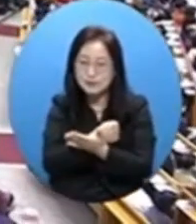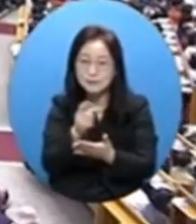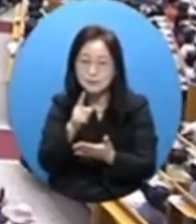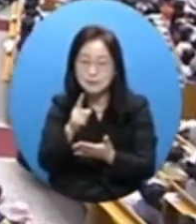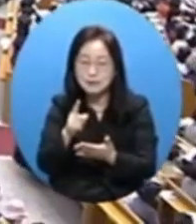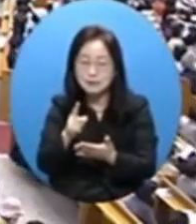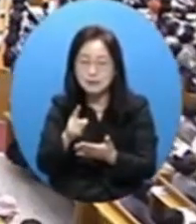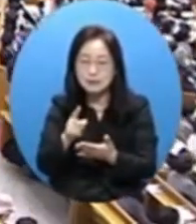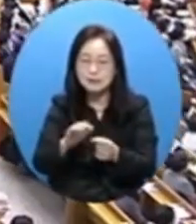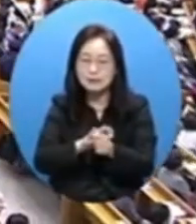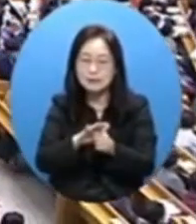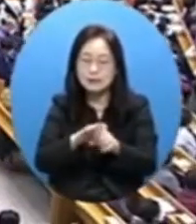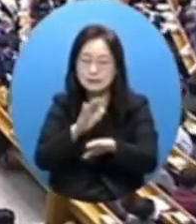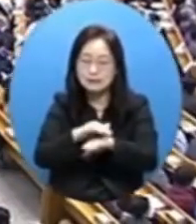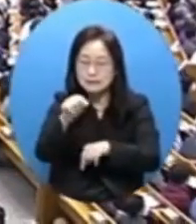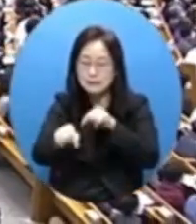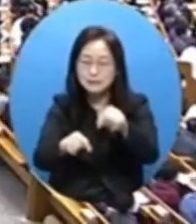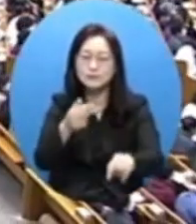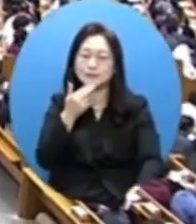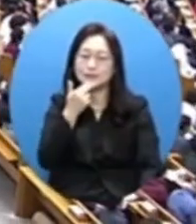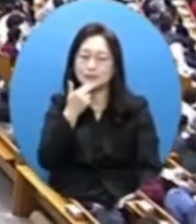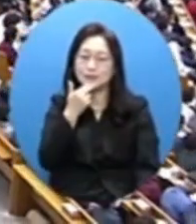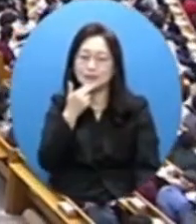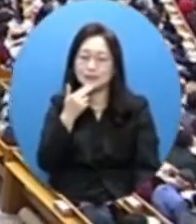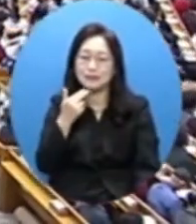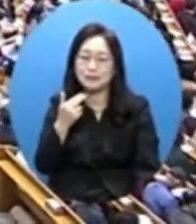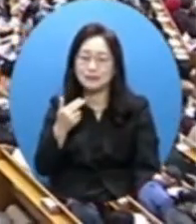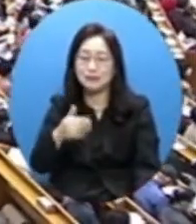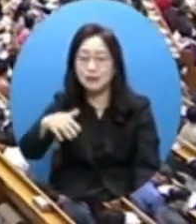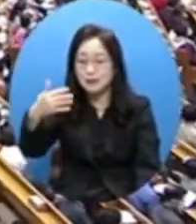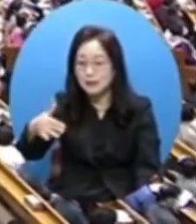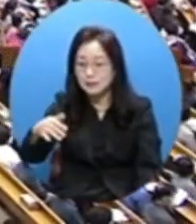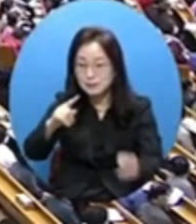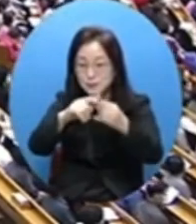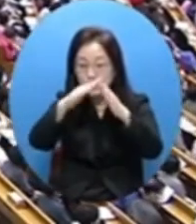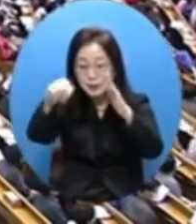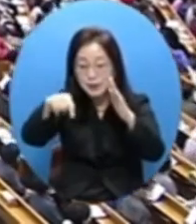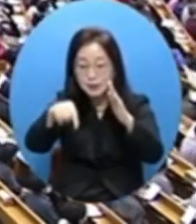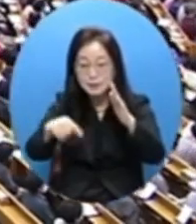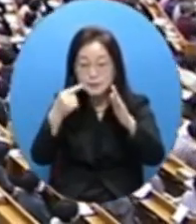모습입니다. 아직도 교회 내